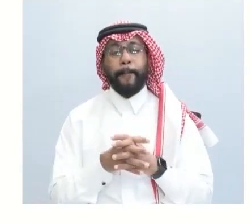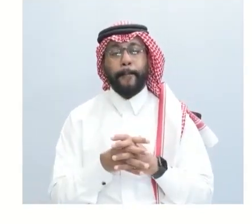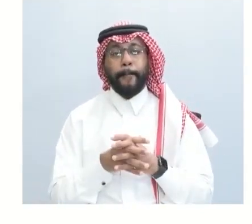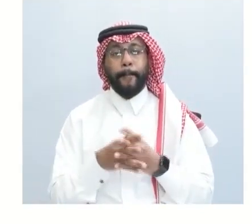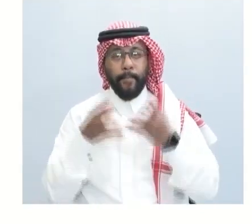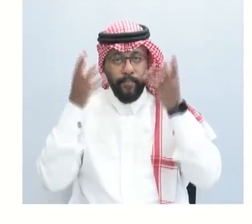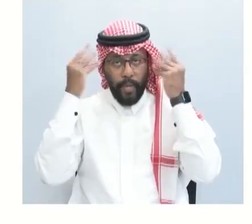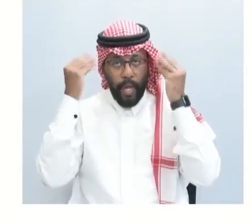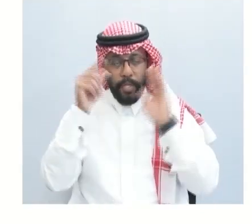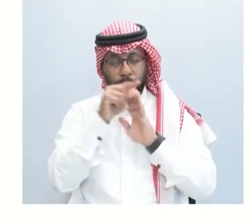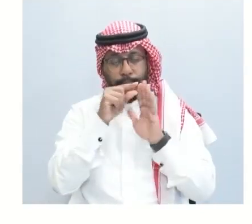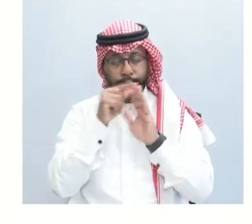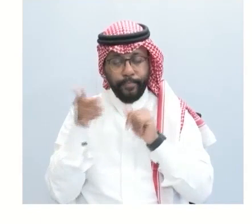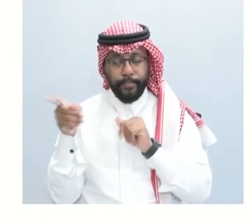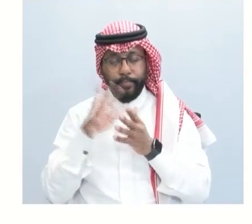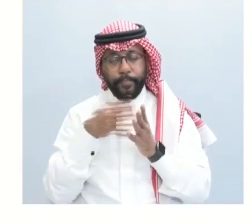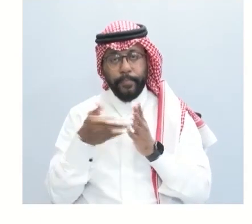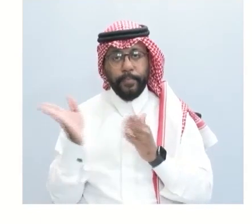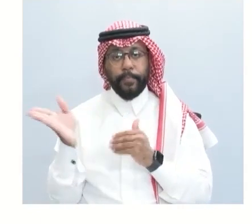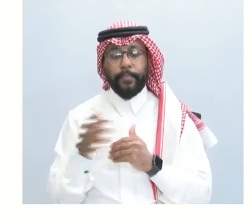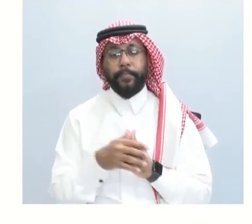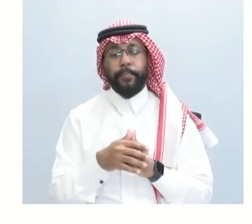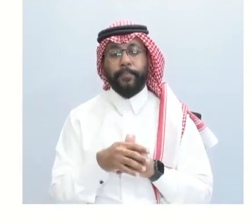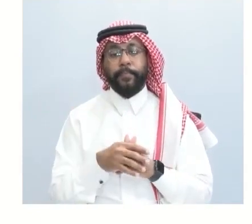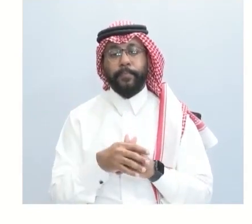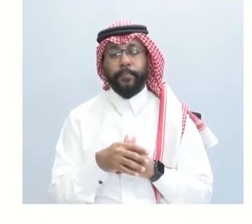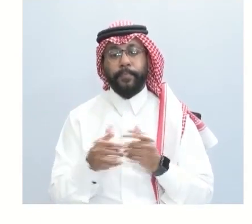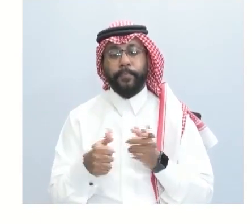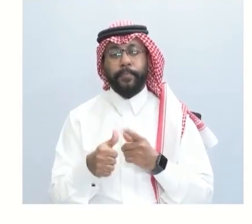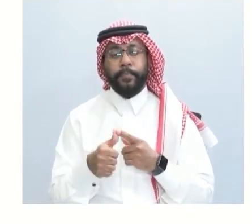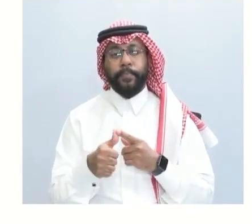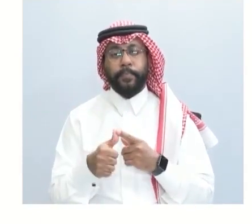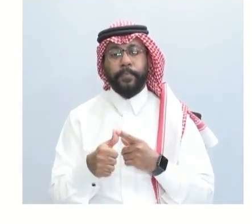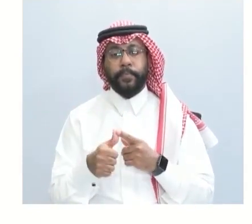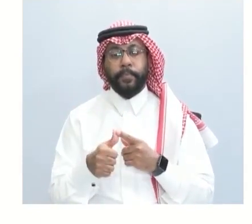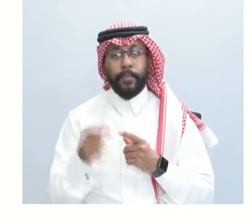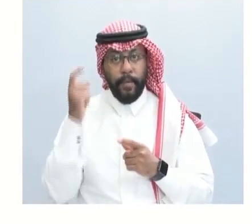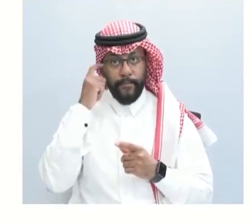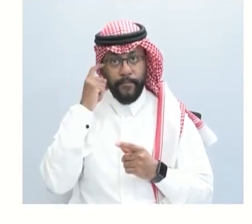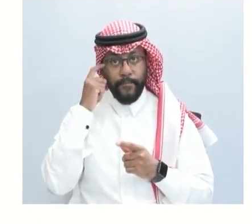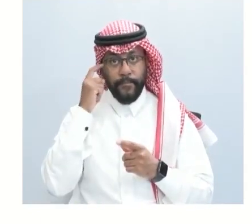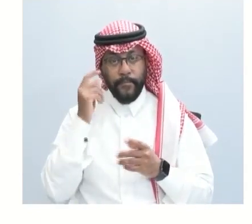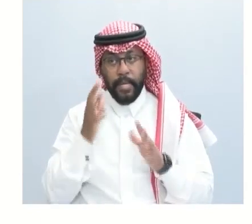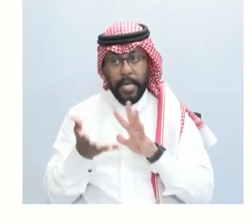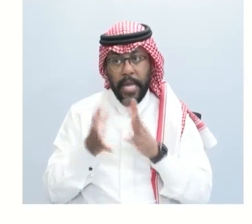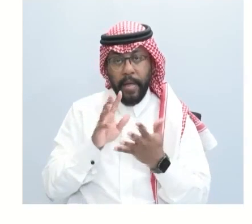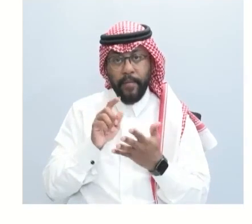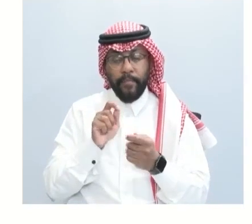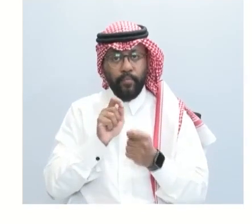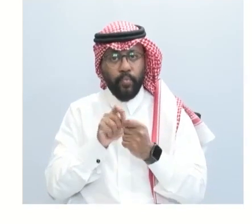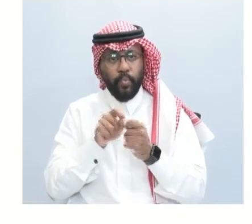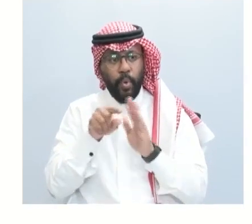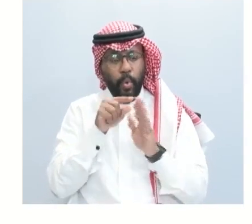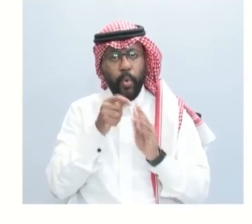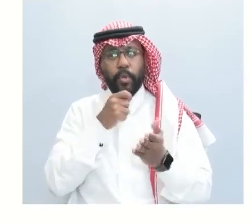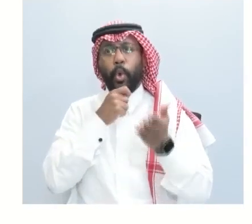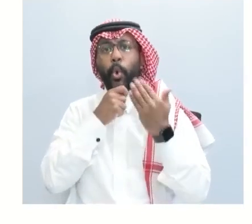ما تعلمته في هذه الوحده هنا ما اعرفه مثلا قلنا ما اعرفه صياغه الخطبه